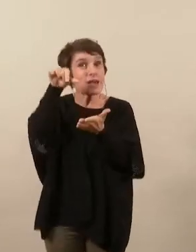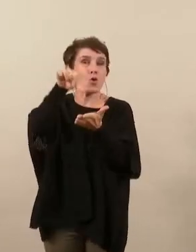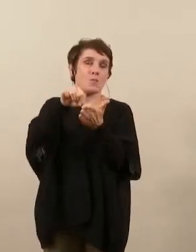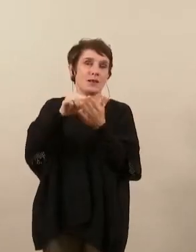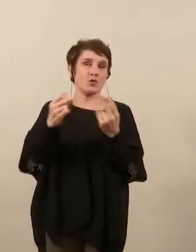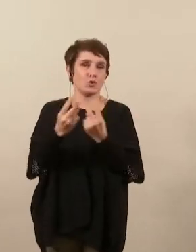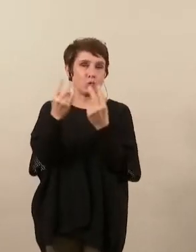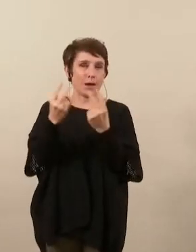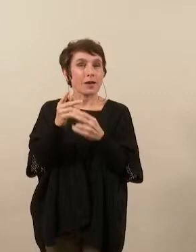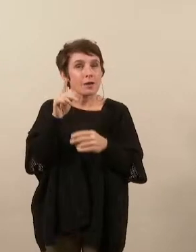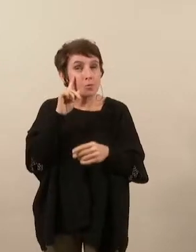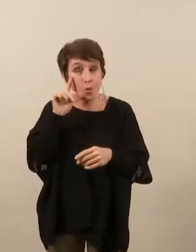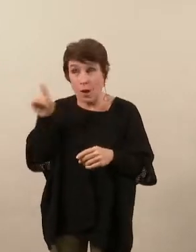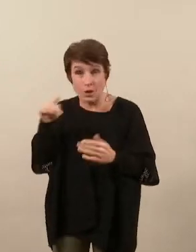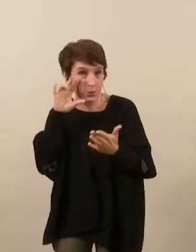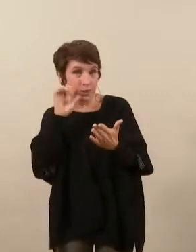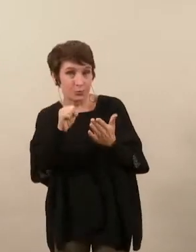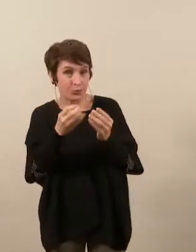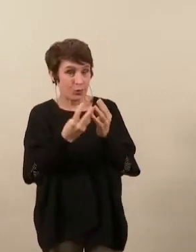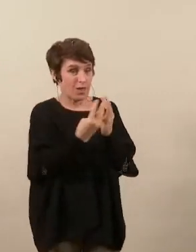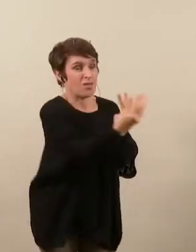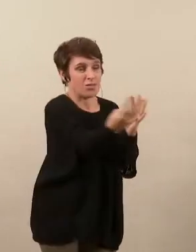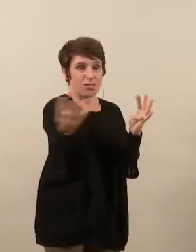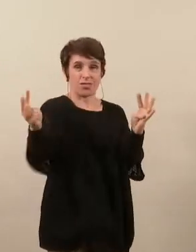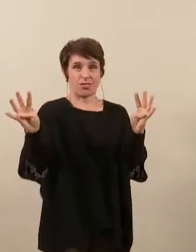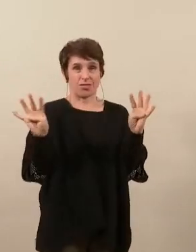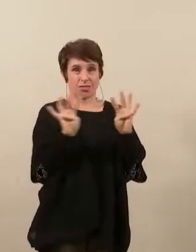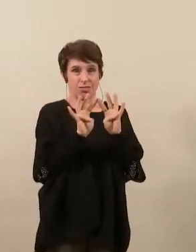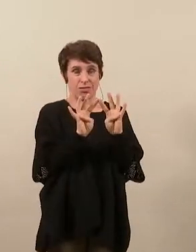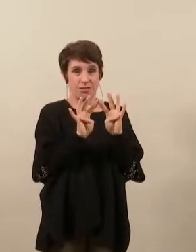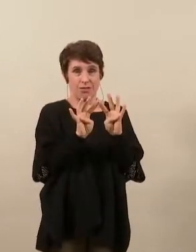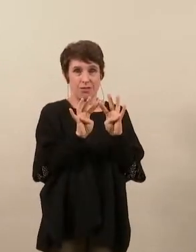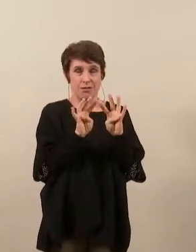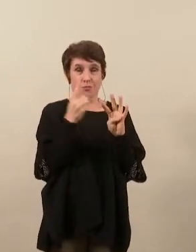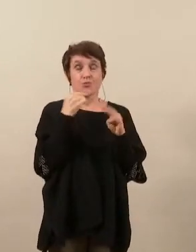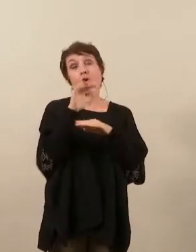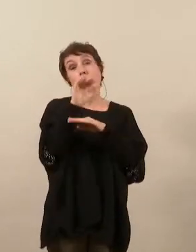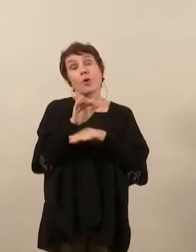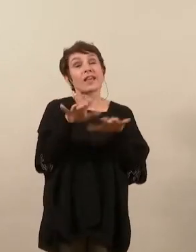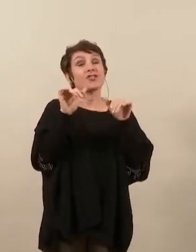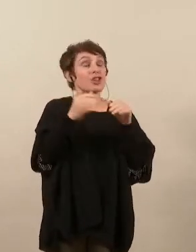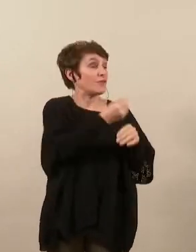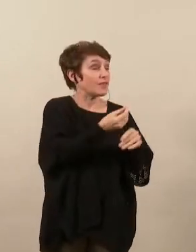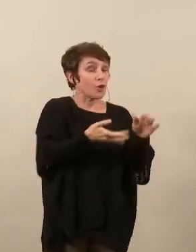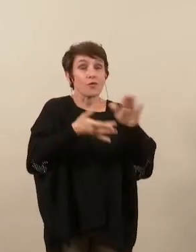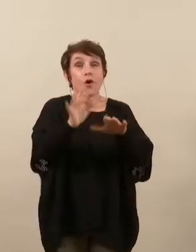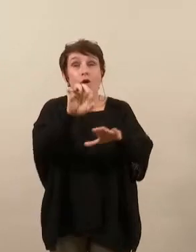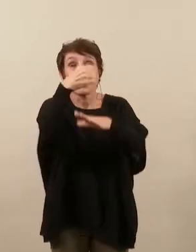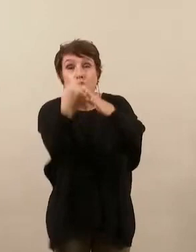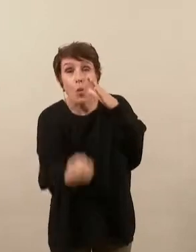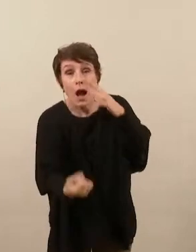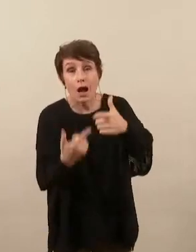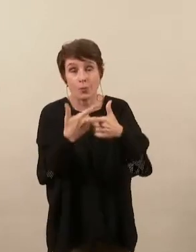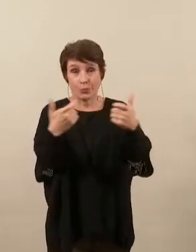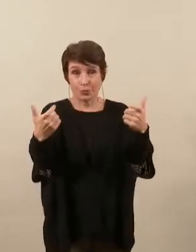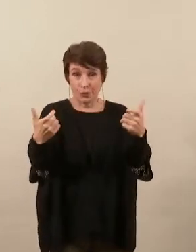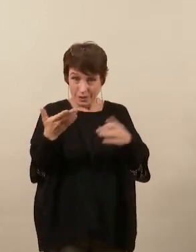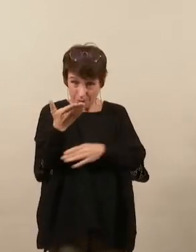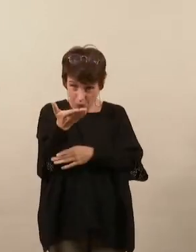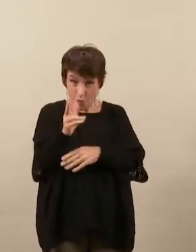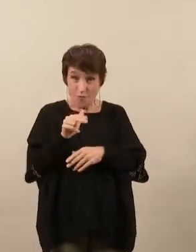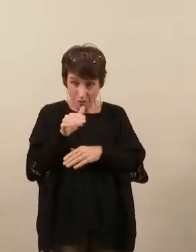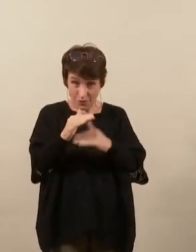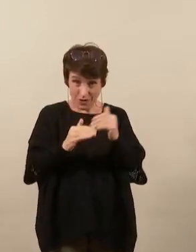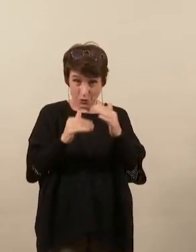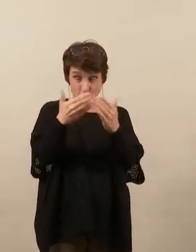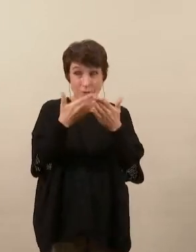autour pour protéger, pour éviter les noyades, etc., comme une piscine. Et donc, c'est ce que vous allez construire dans le parc de la Villeneuve.